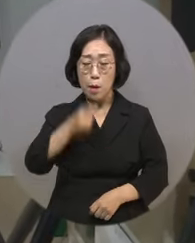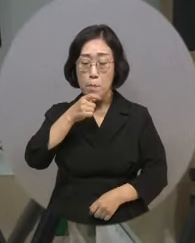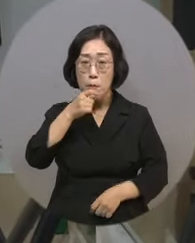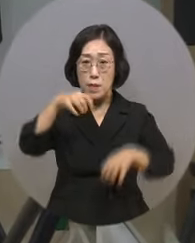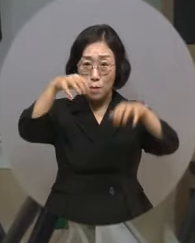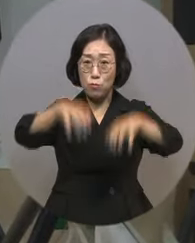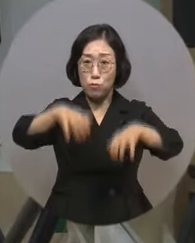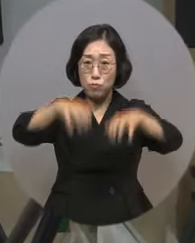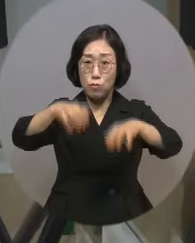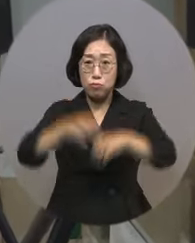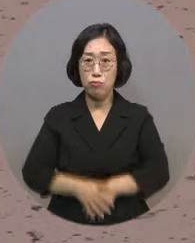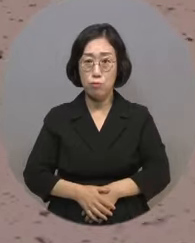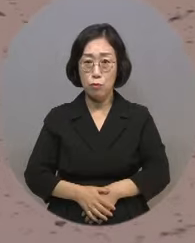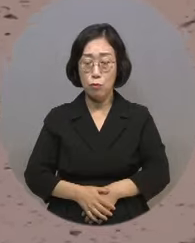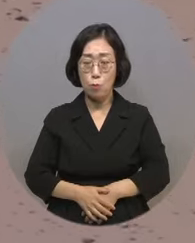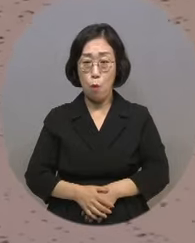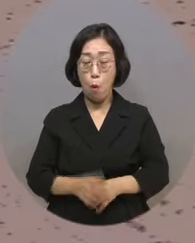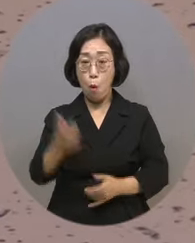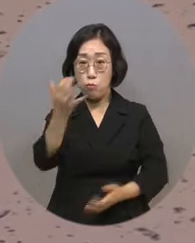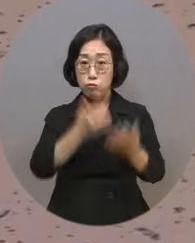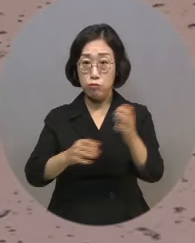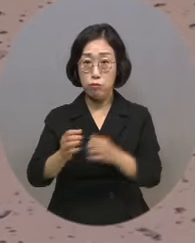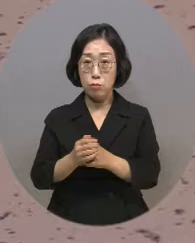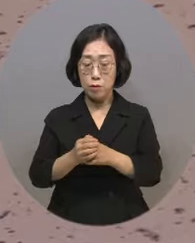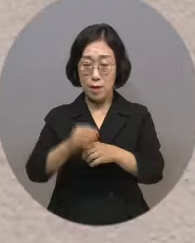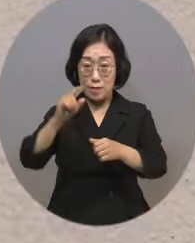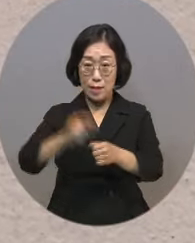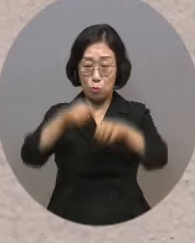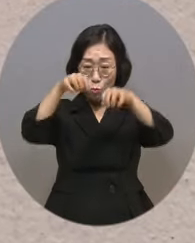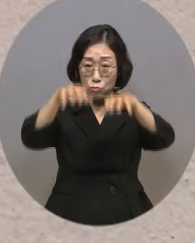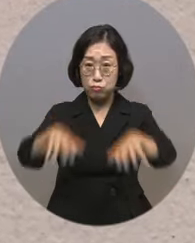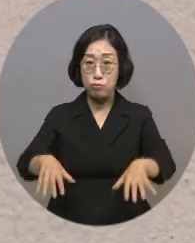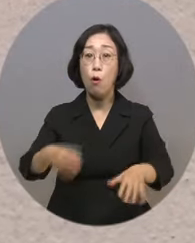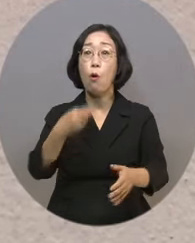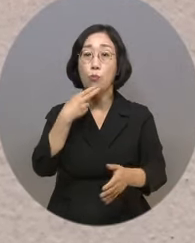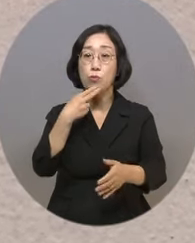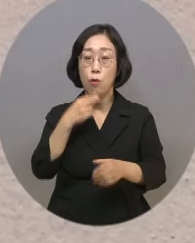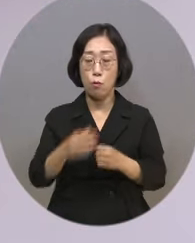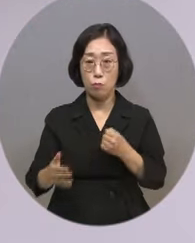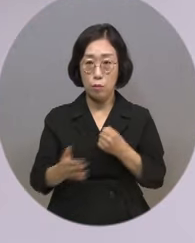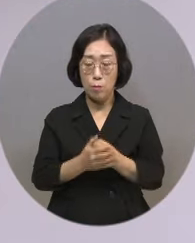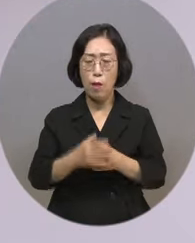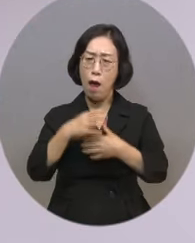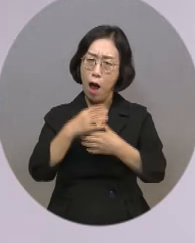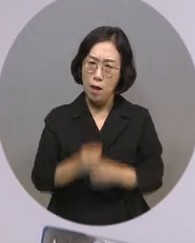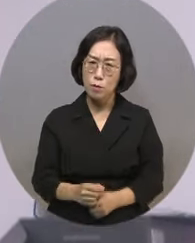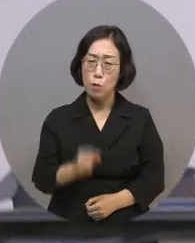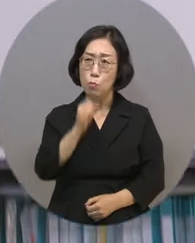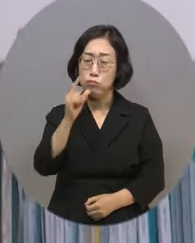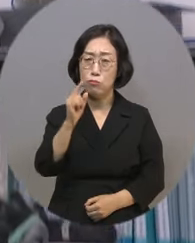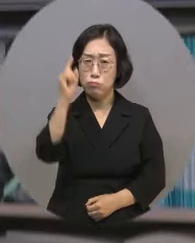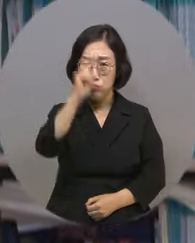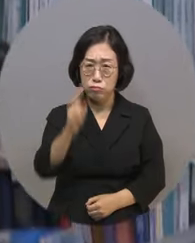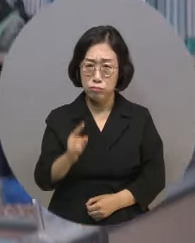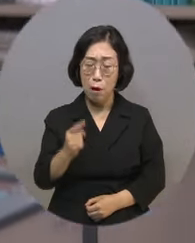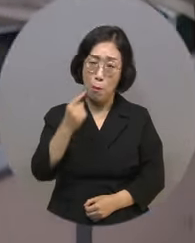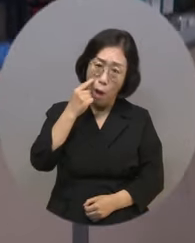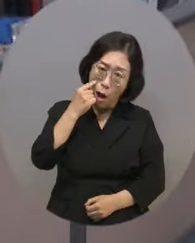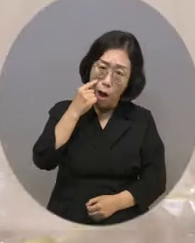피해, 스프링클러 미설치로 인한 화재 위험, 건물의 균열로 인한 안전사고 위험 등 다양한 문제를